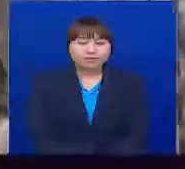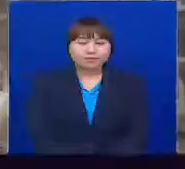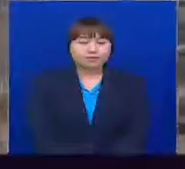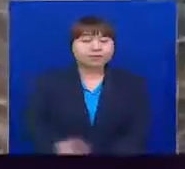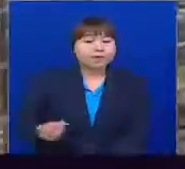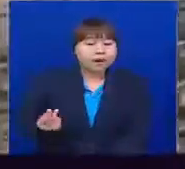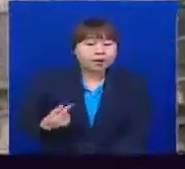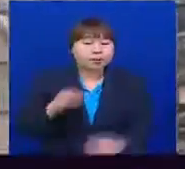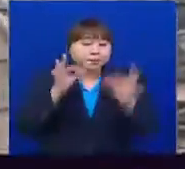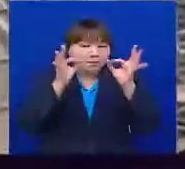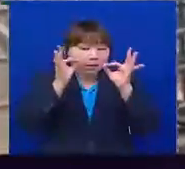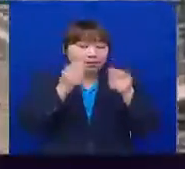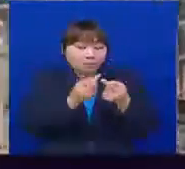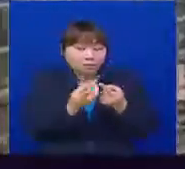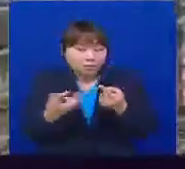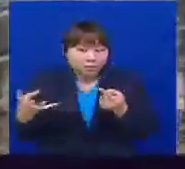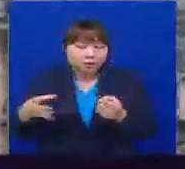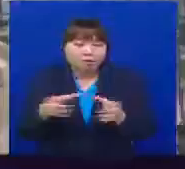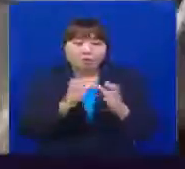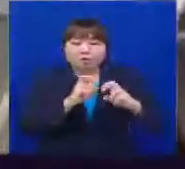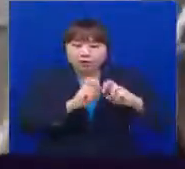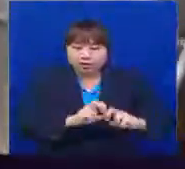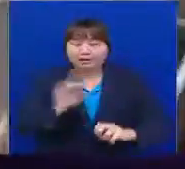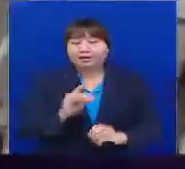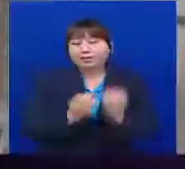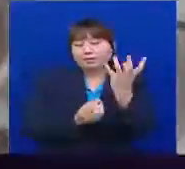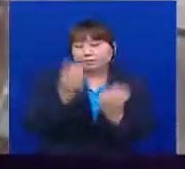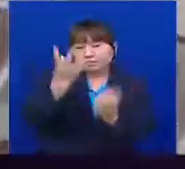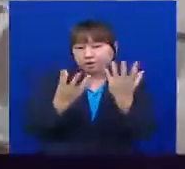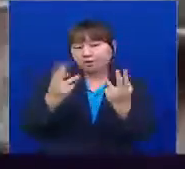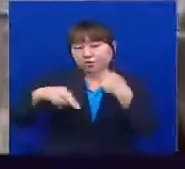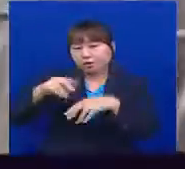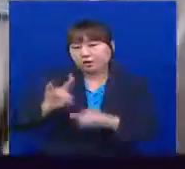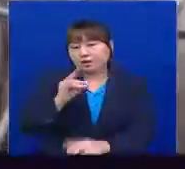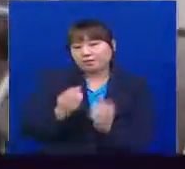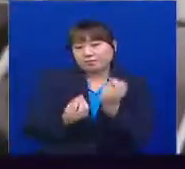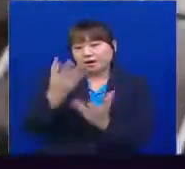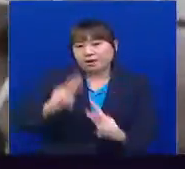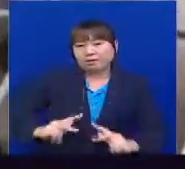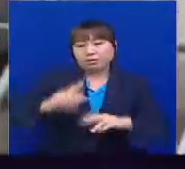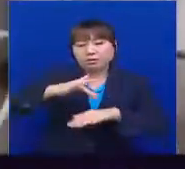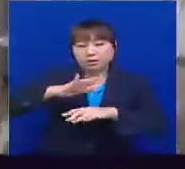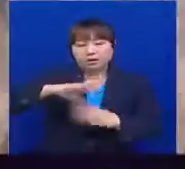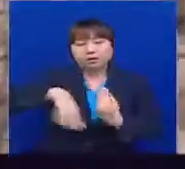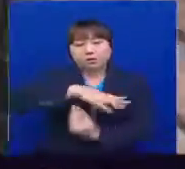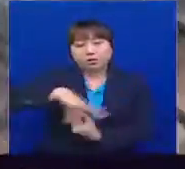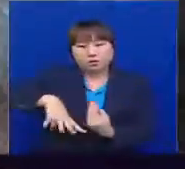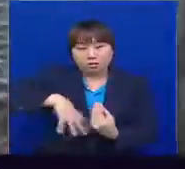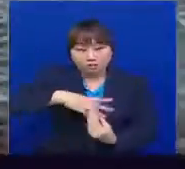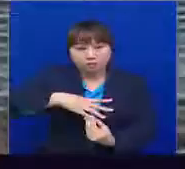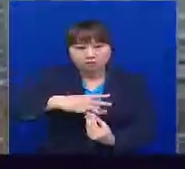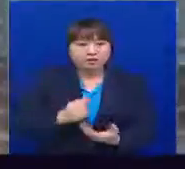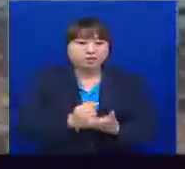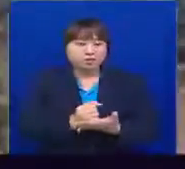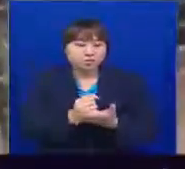สุนัขและแมวจำนวนมากที่เจ้าหน้าที่กลุ่มงานวิจัยสัตว์ป่าสำนักอนุรักษ์สัตว์ป่ากระทรวงทรัพยากรธรรมชาติและสิ่งแวดล้อมช่ว